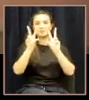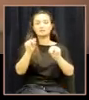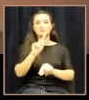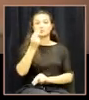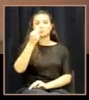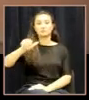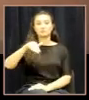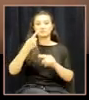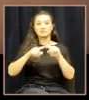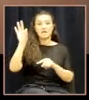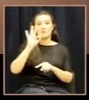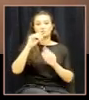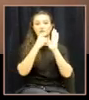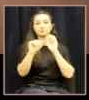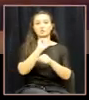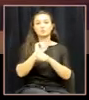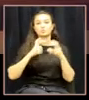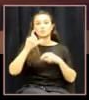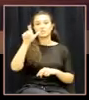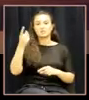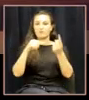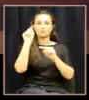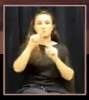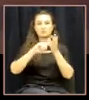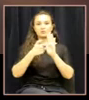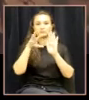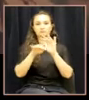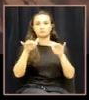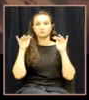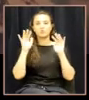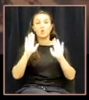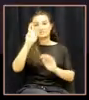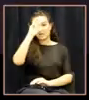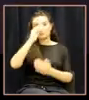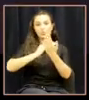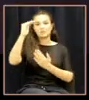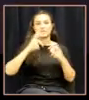რომ უსახსრობისგან სტატუს შეჩერებულ სტუდენტებს დაუბრუნებ აუდიტორიებში, ხოლო